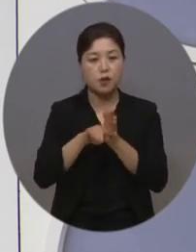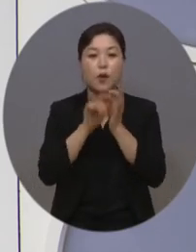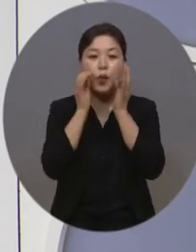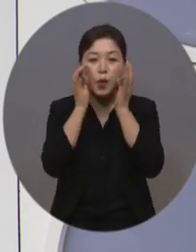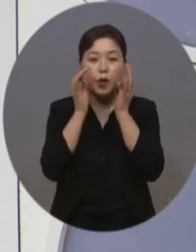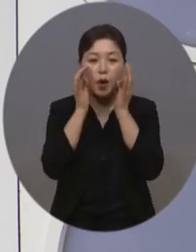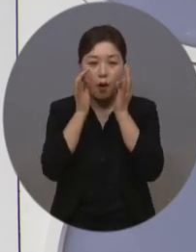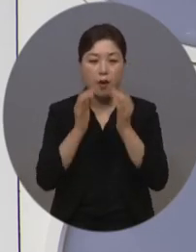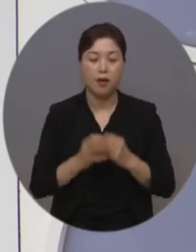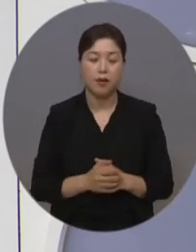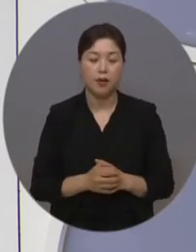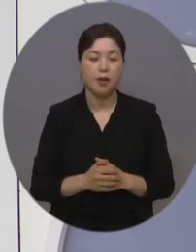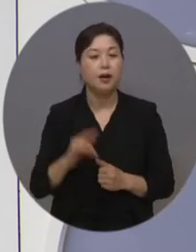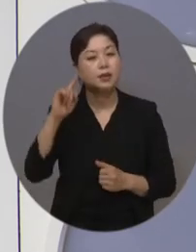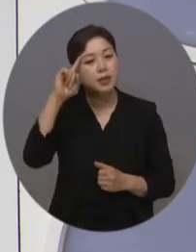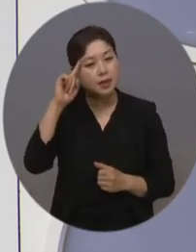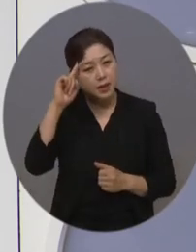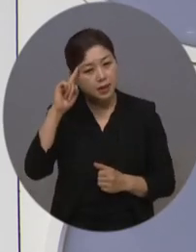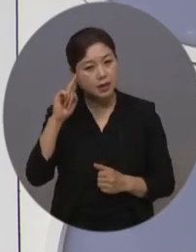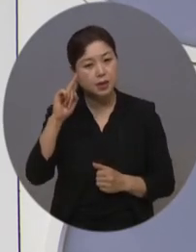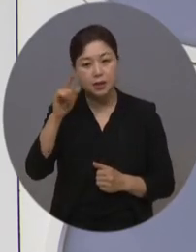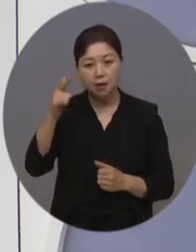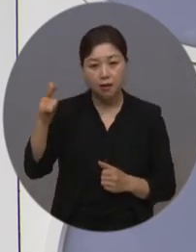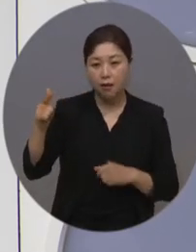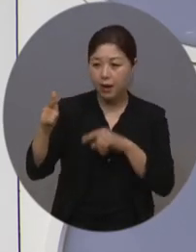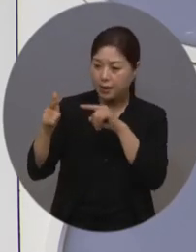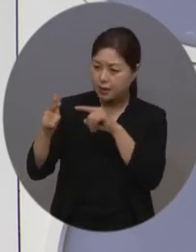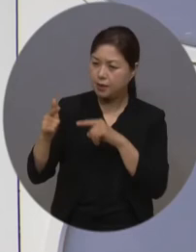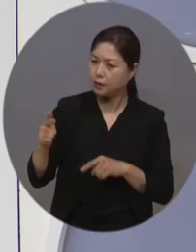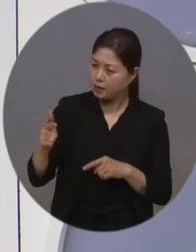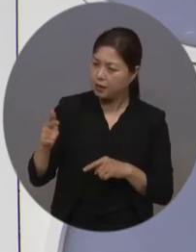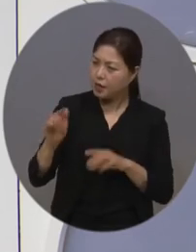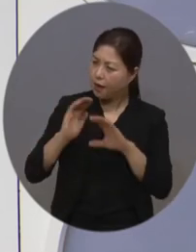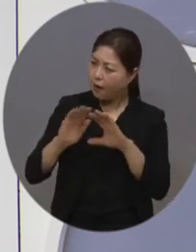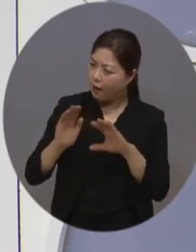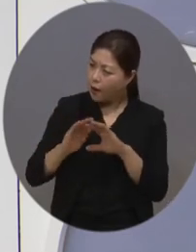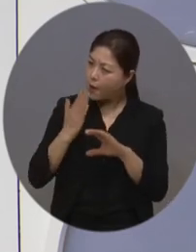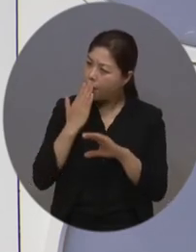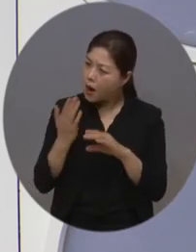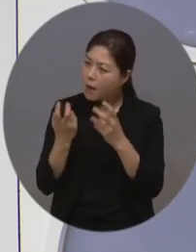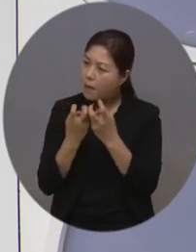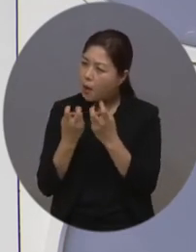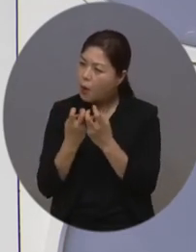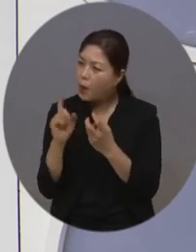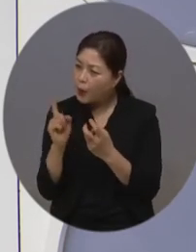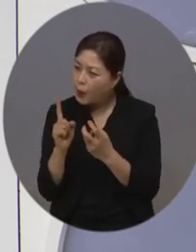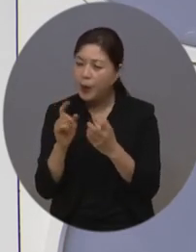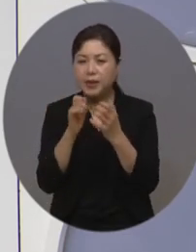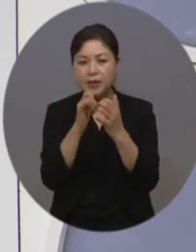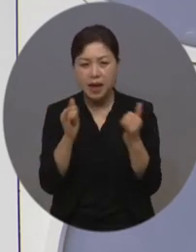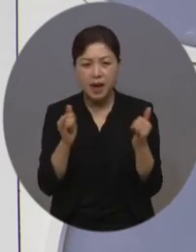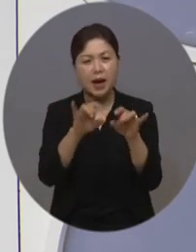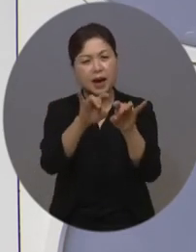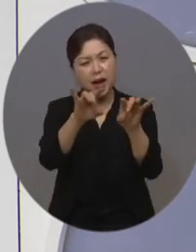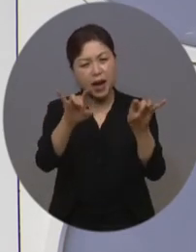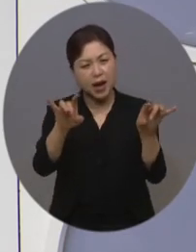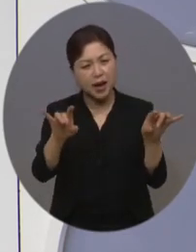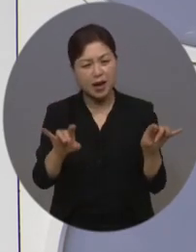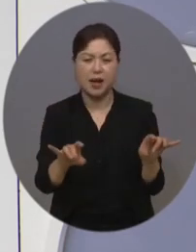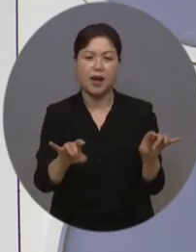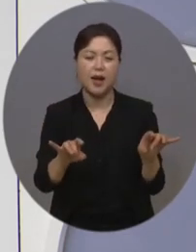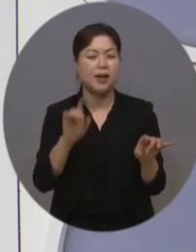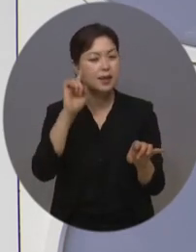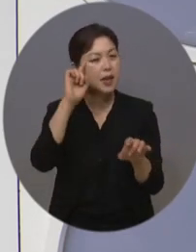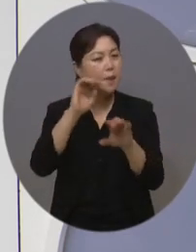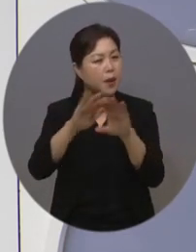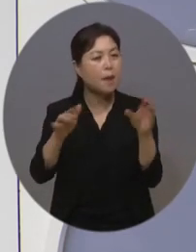해야 되니까, 스트레스 같은 것도 우리가 어떻게 하면 스트레스를 푸는지 다 사람마다 자기 나름의 방법이 있습니다. 스트레스가